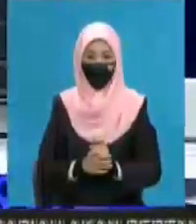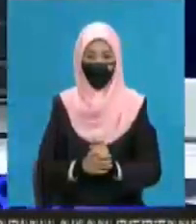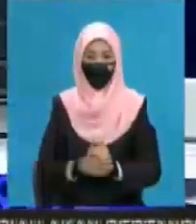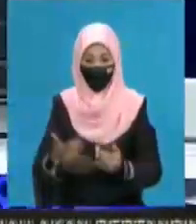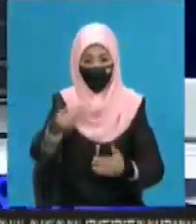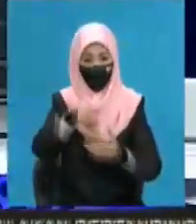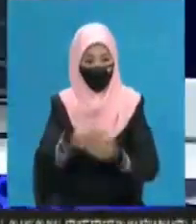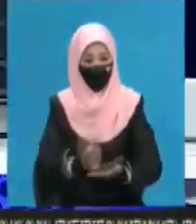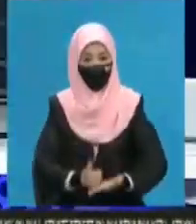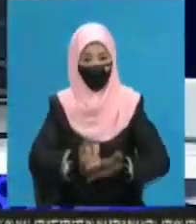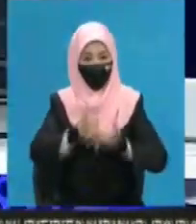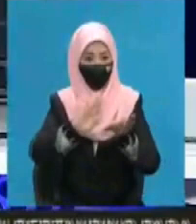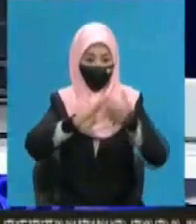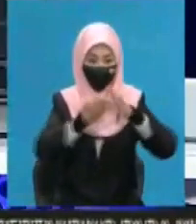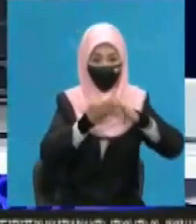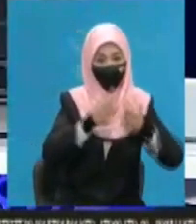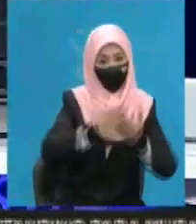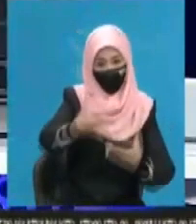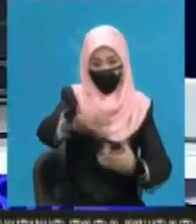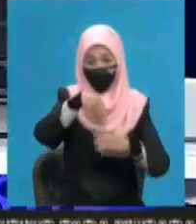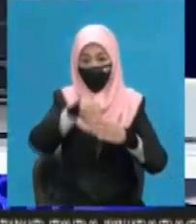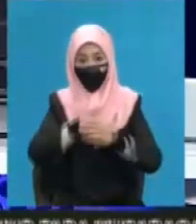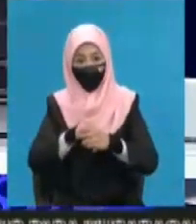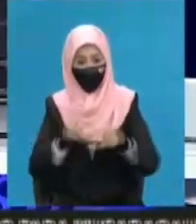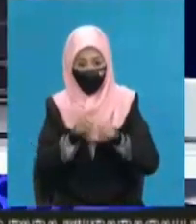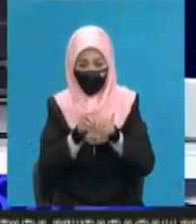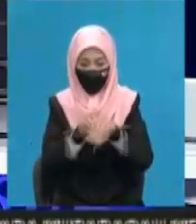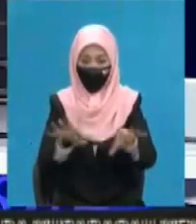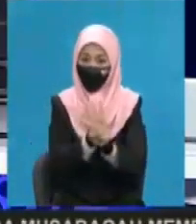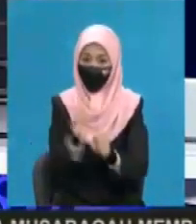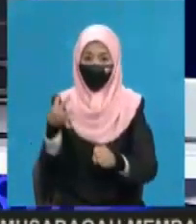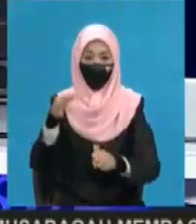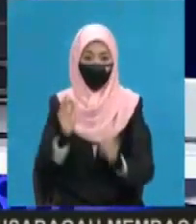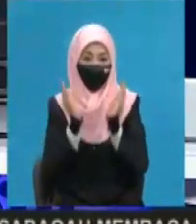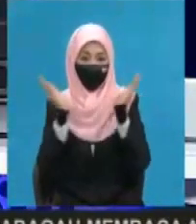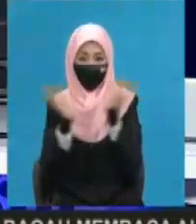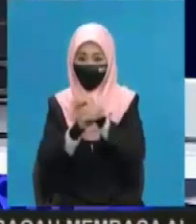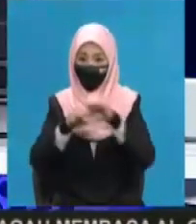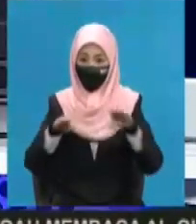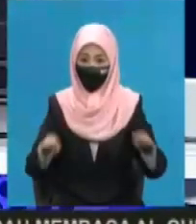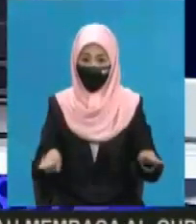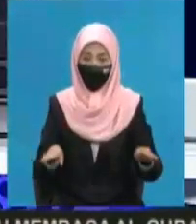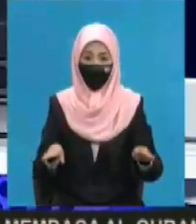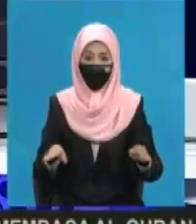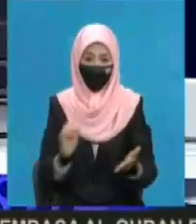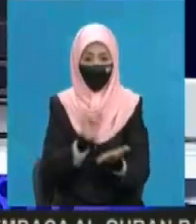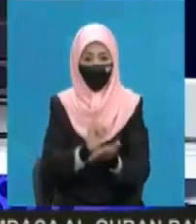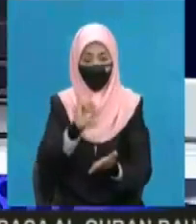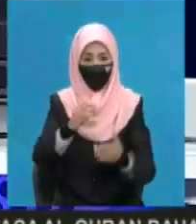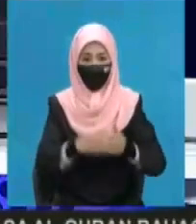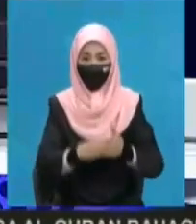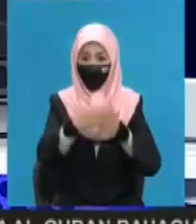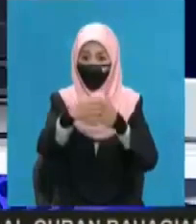di dalam membantu geminid yang terlibat dalam menangani penularan wabah kubik mungkin di negara Brunei Darussalam Institute